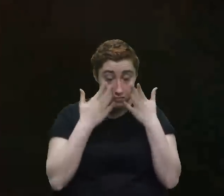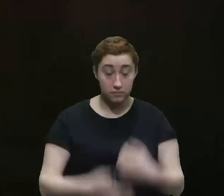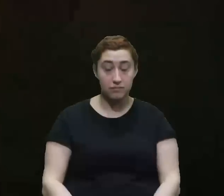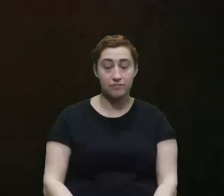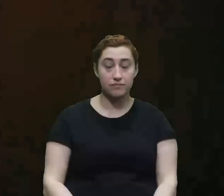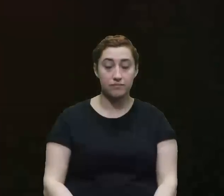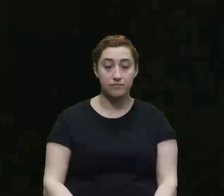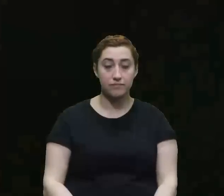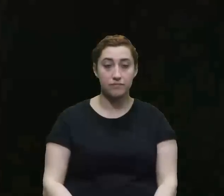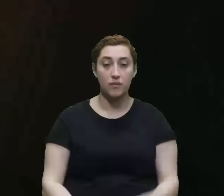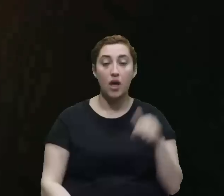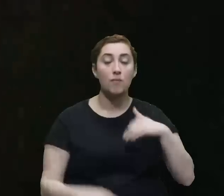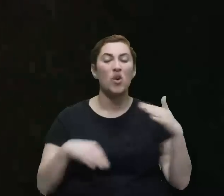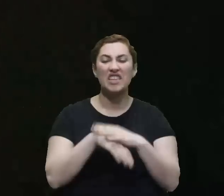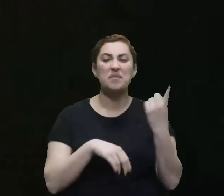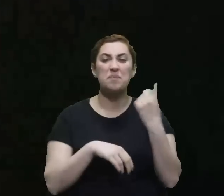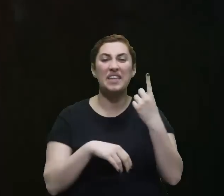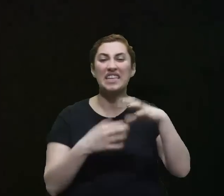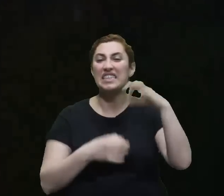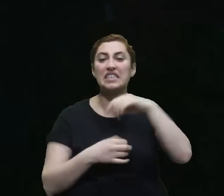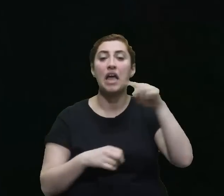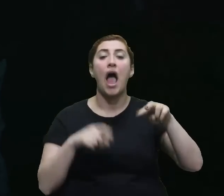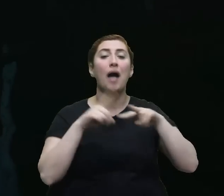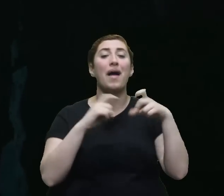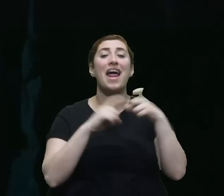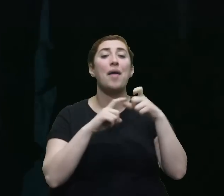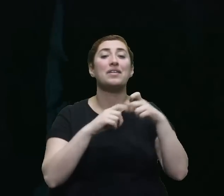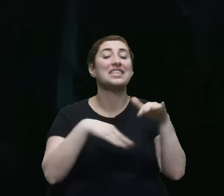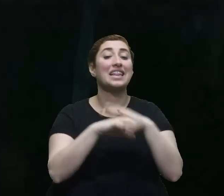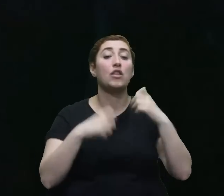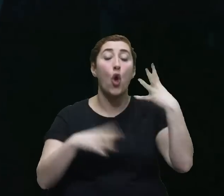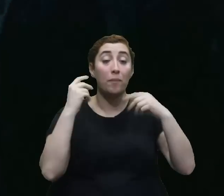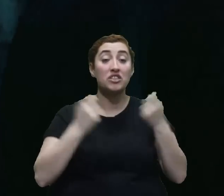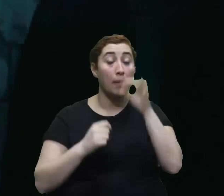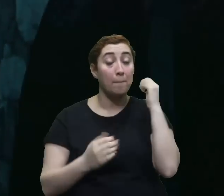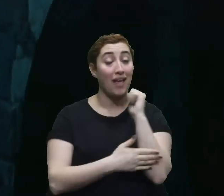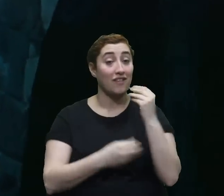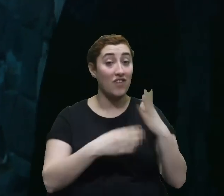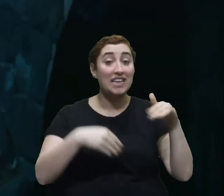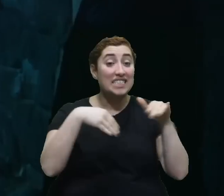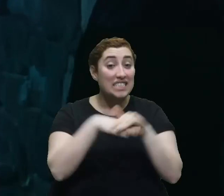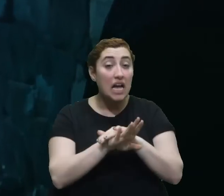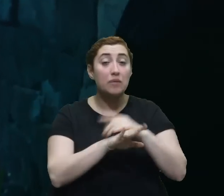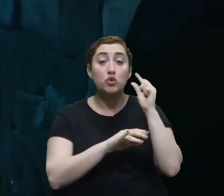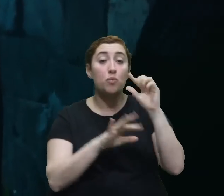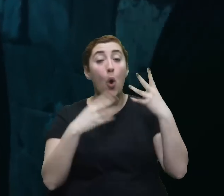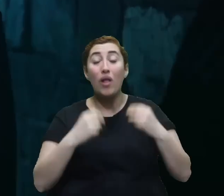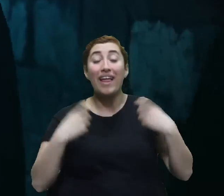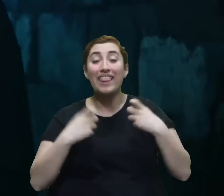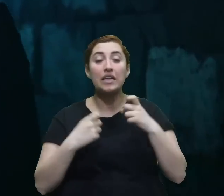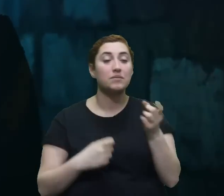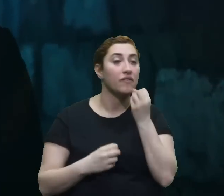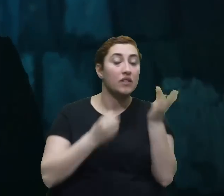Bu gece birileri Akbar Eyyam'ın saklandığı yerleri öğrenmeye çalışacak. Bu adamlara yardımcı olun. Saklanması muhtemel yerleri